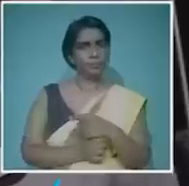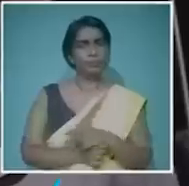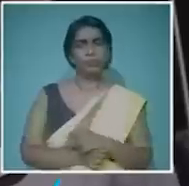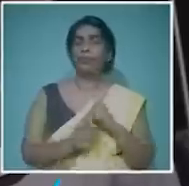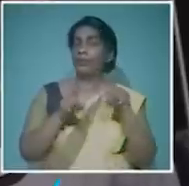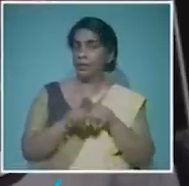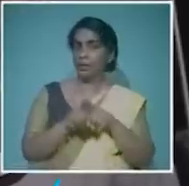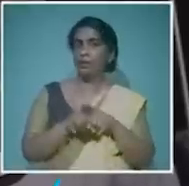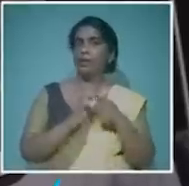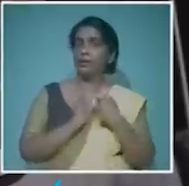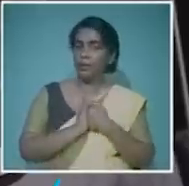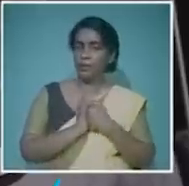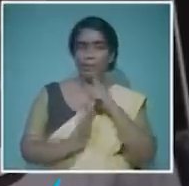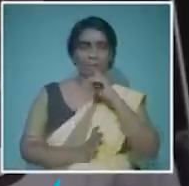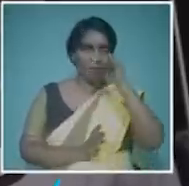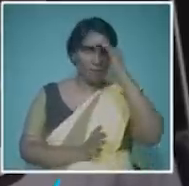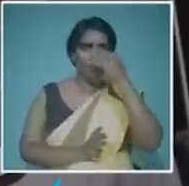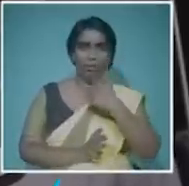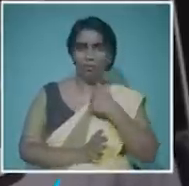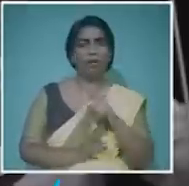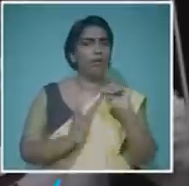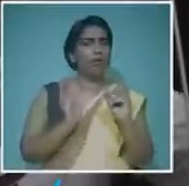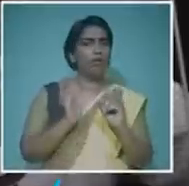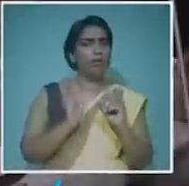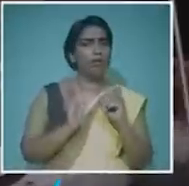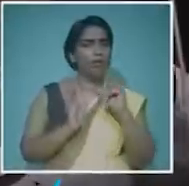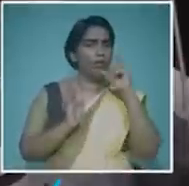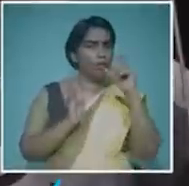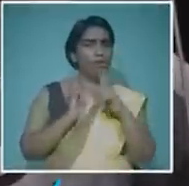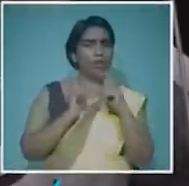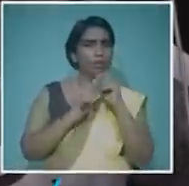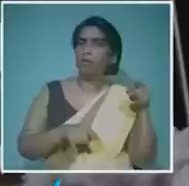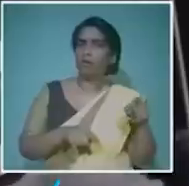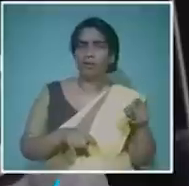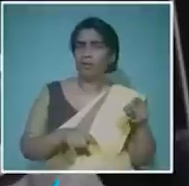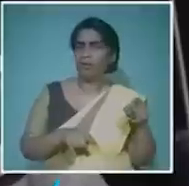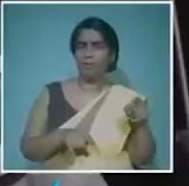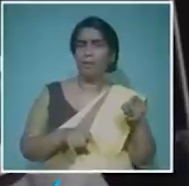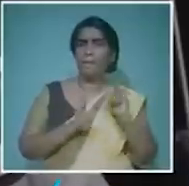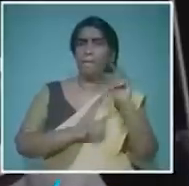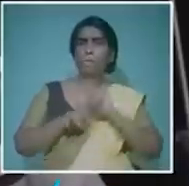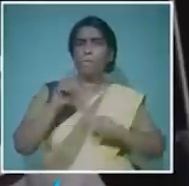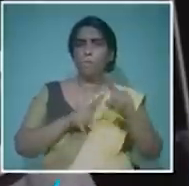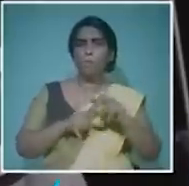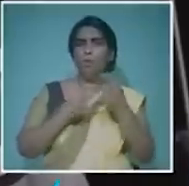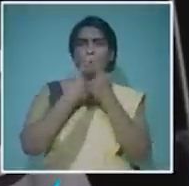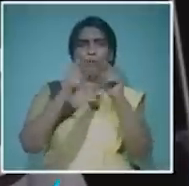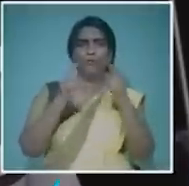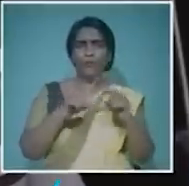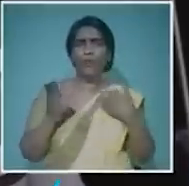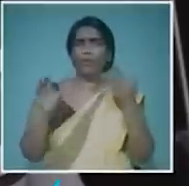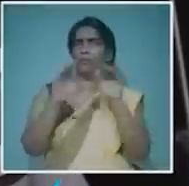කාරණයක්. අනිත් එක ගරු කථානායකතුමනි, මම දැනගන්න කැමති කෝප් එක ඇරෙන අනිත් ඒවායේ මේ පාර්ලිමේන්තුවේ තියෙන විවිධත්වය නිරූපණය